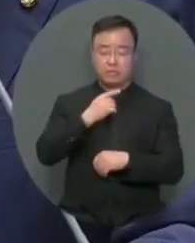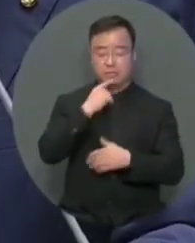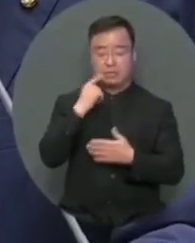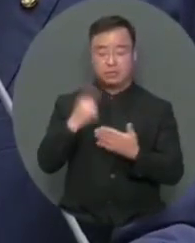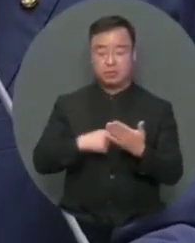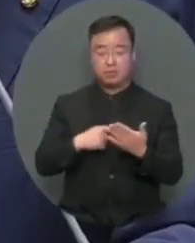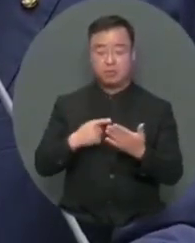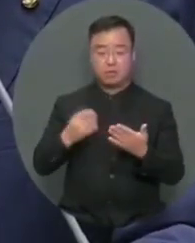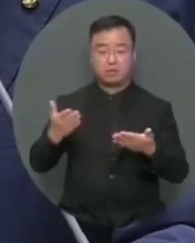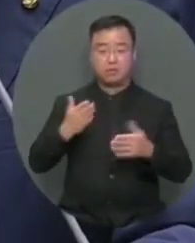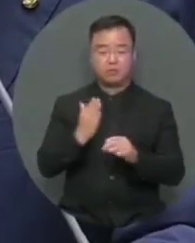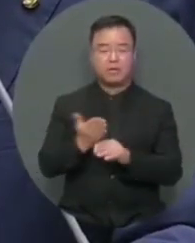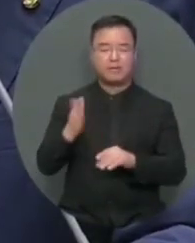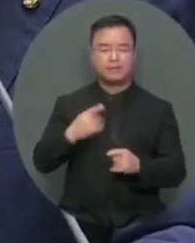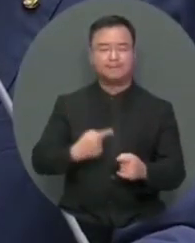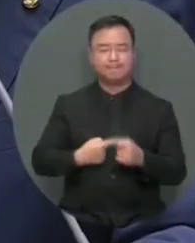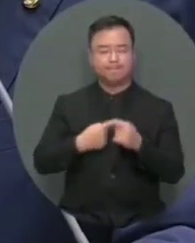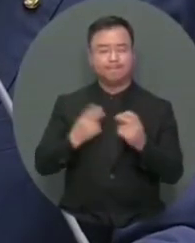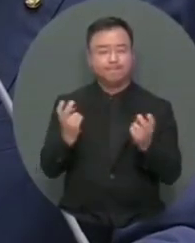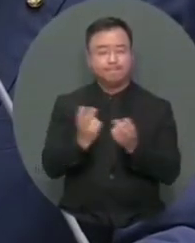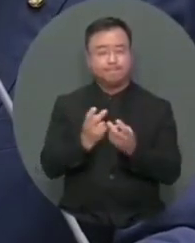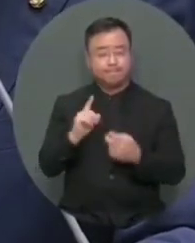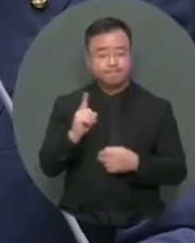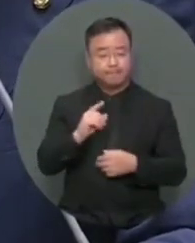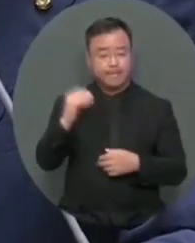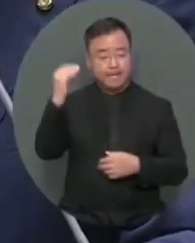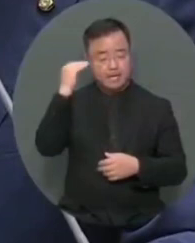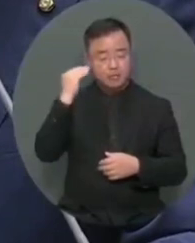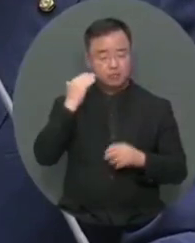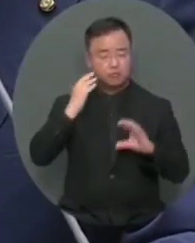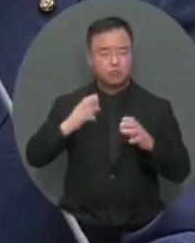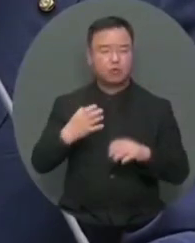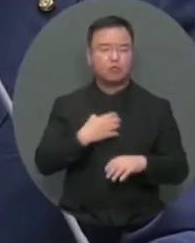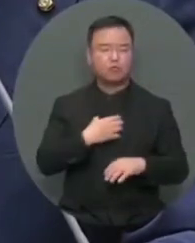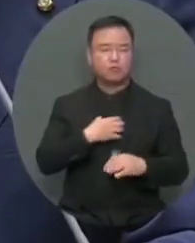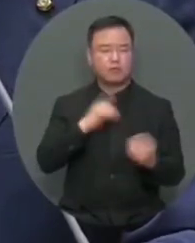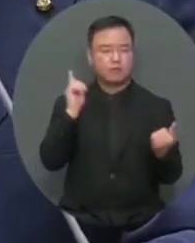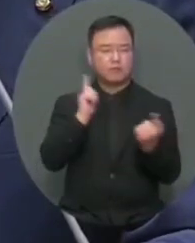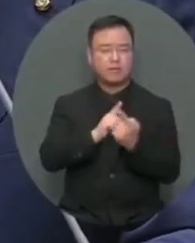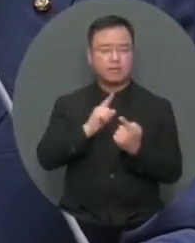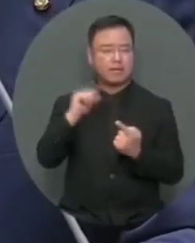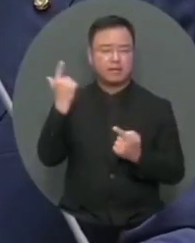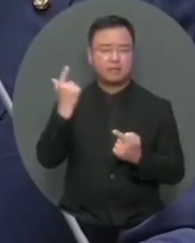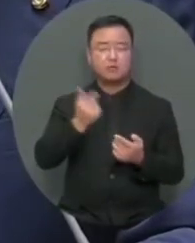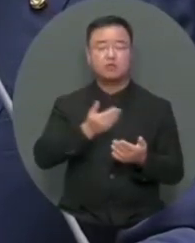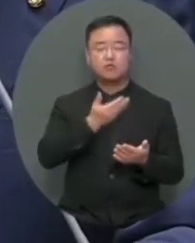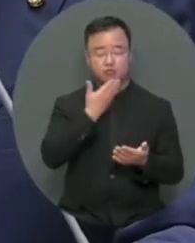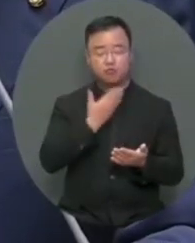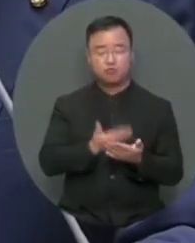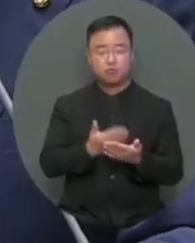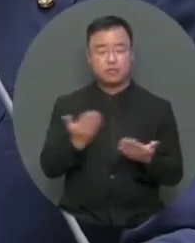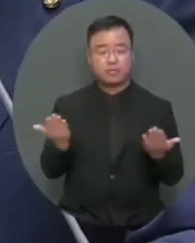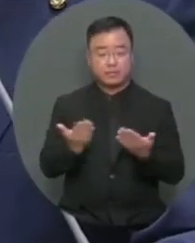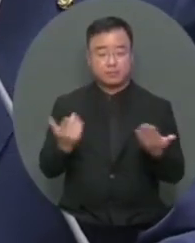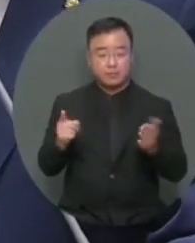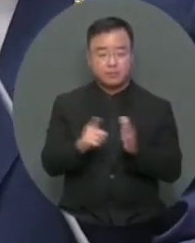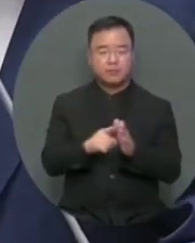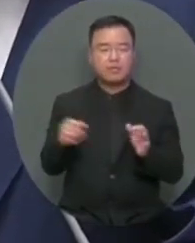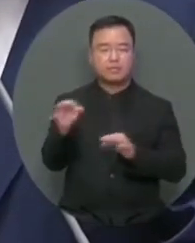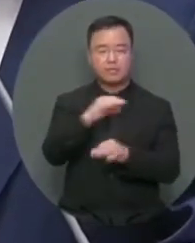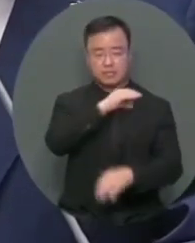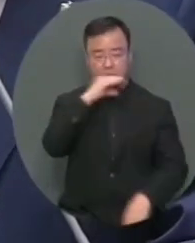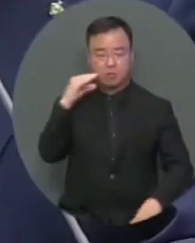저희는 제1의 우선순위는 국가가 위기에 처하지 않는 게 중요하다고 생각하고 그것을 위해서 재정의